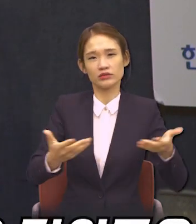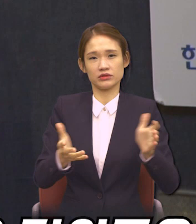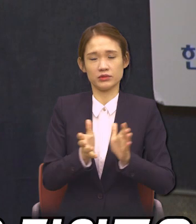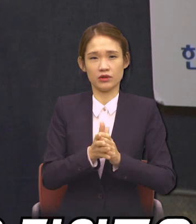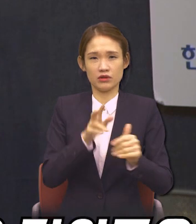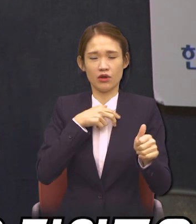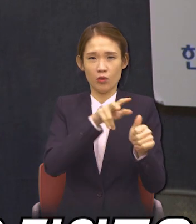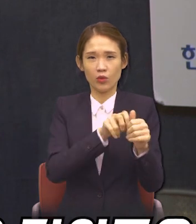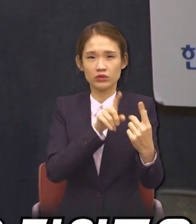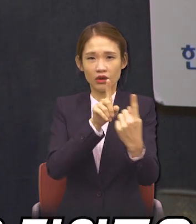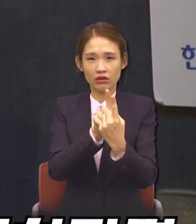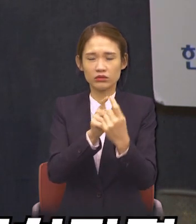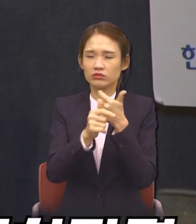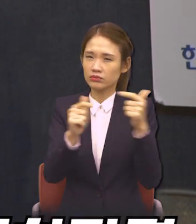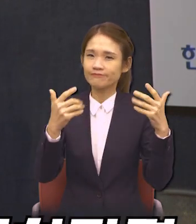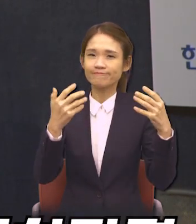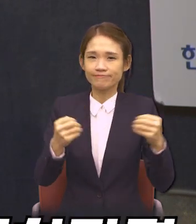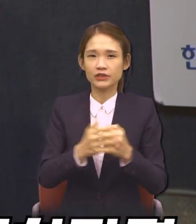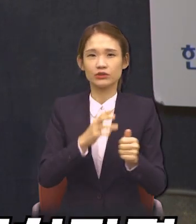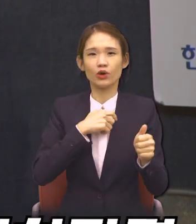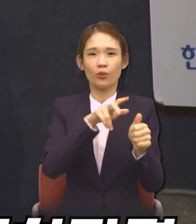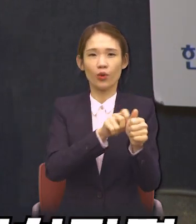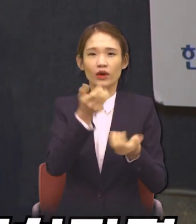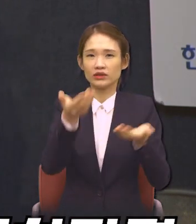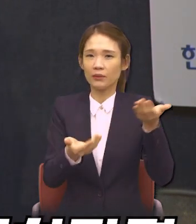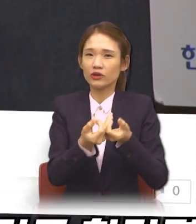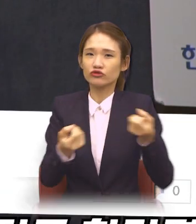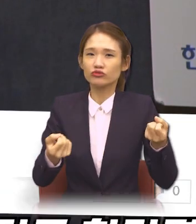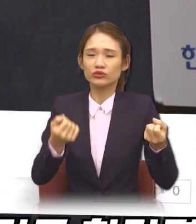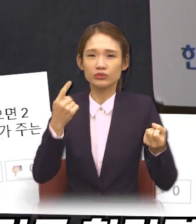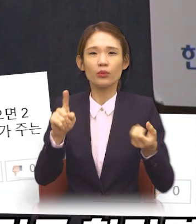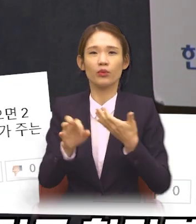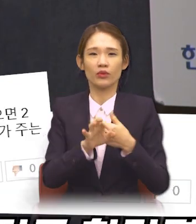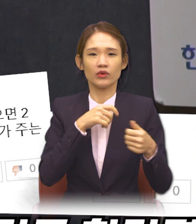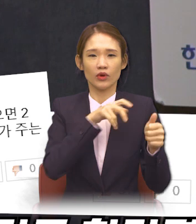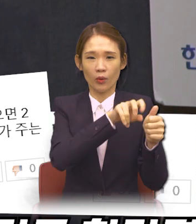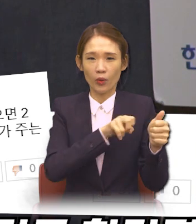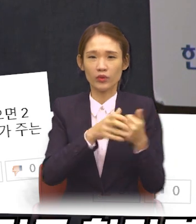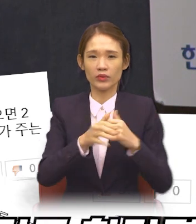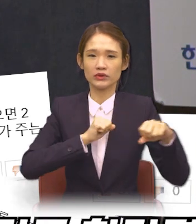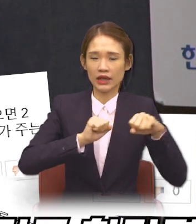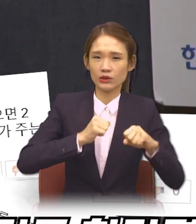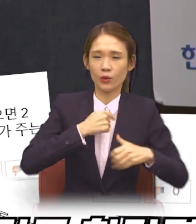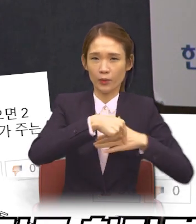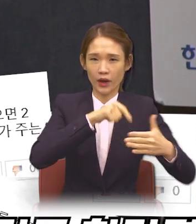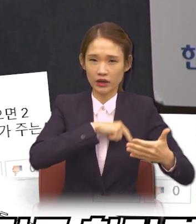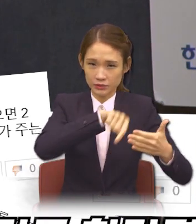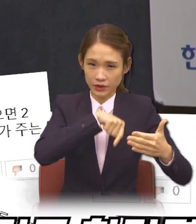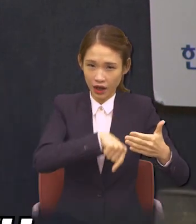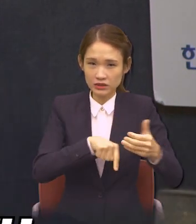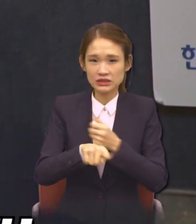당할 가능성도 대단히 높은 거고요. 근데 이 혐오와 차별 좀 구분하자면은 혐오는 어떤 태도나 뭐 마음가짐 이런